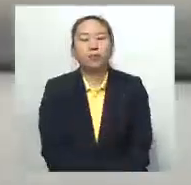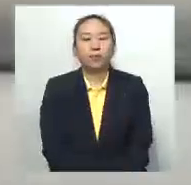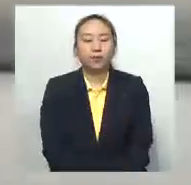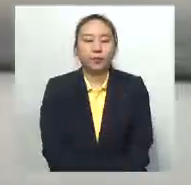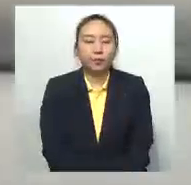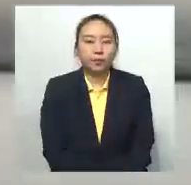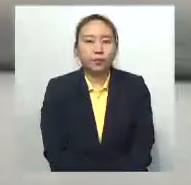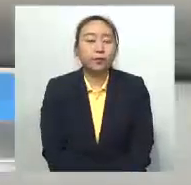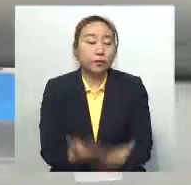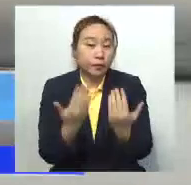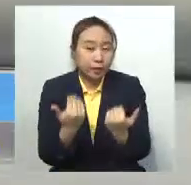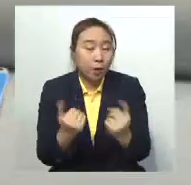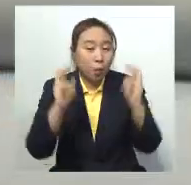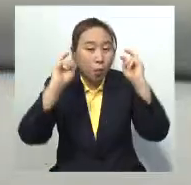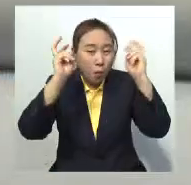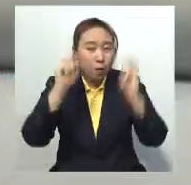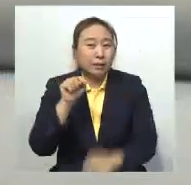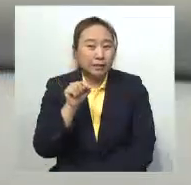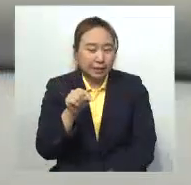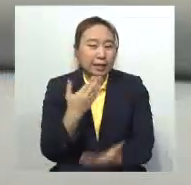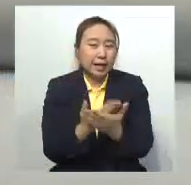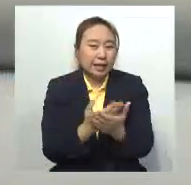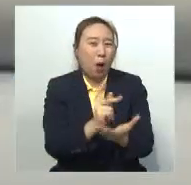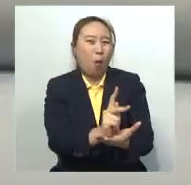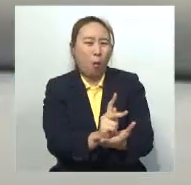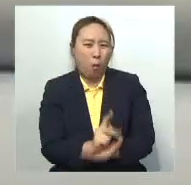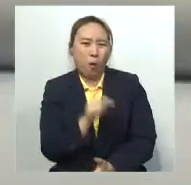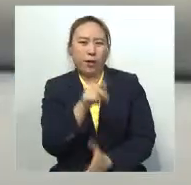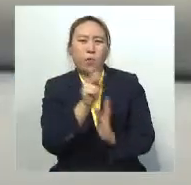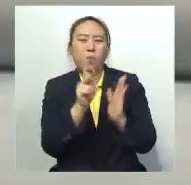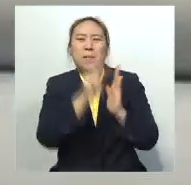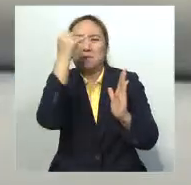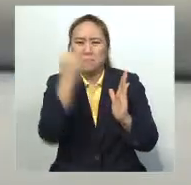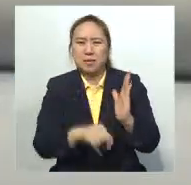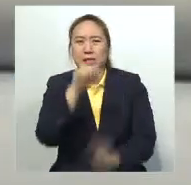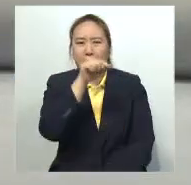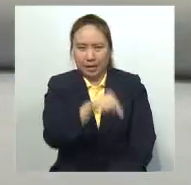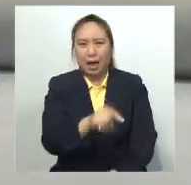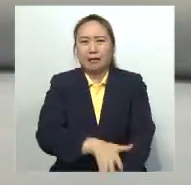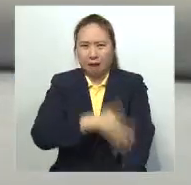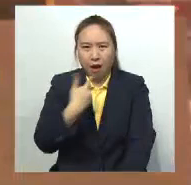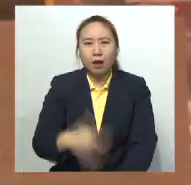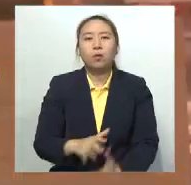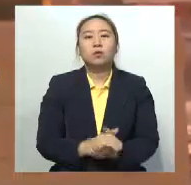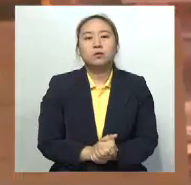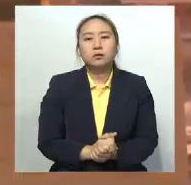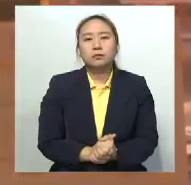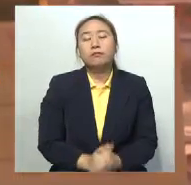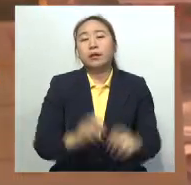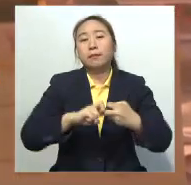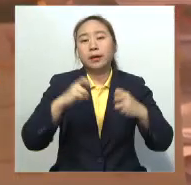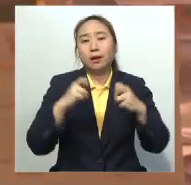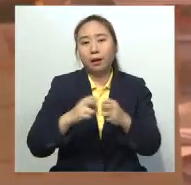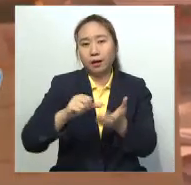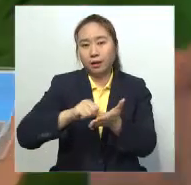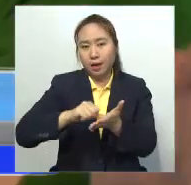จริงๆแล้วเนี่ยเรื่องพูดถึงว่านี่นอกระบบมันเกิดขึ้นมานานแล้วนะครับกับประเทศไทยเราแล้วการแก้ปัญห